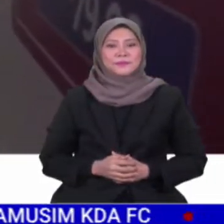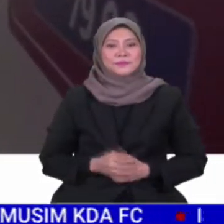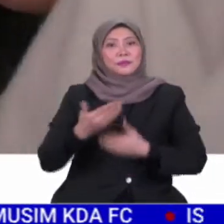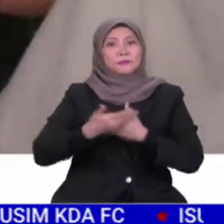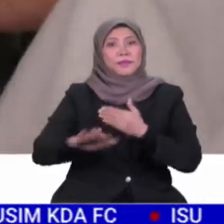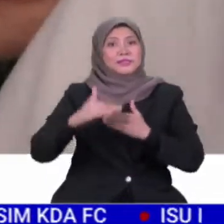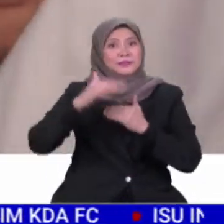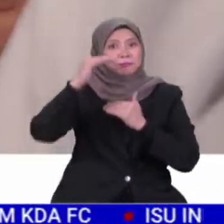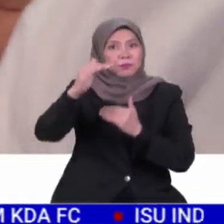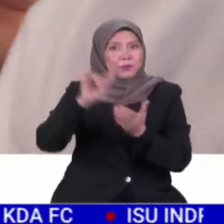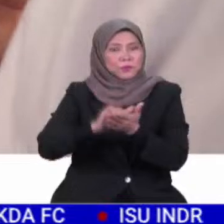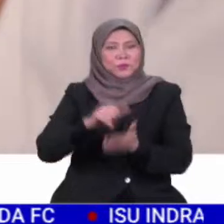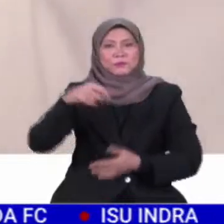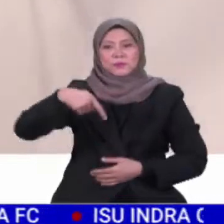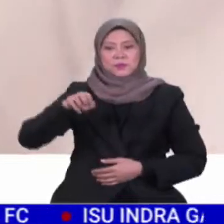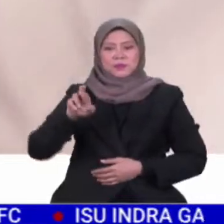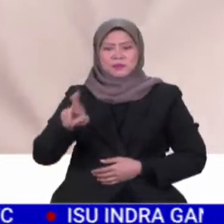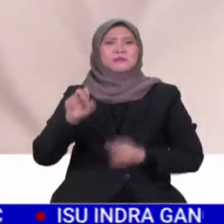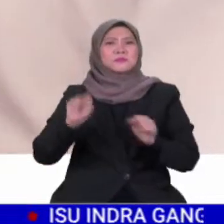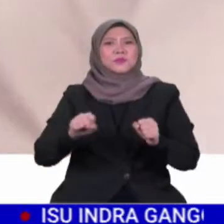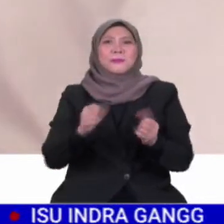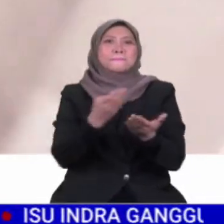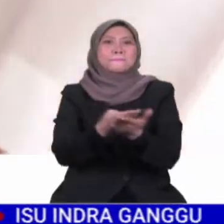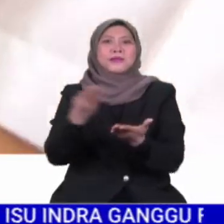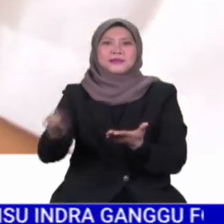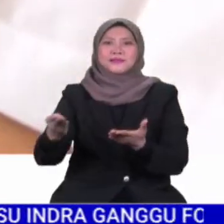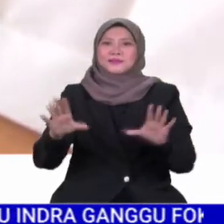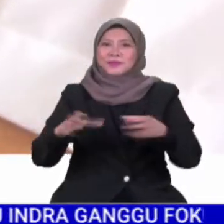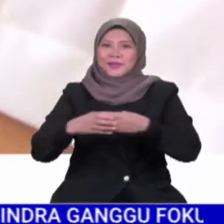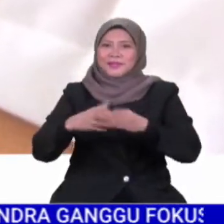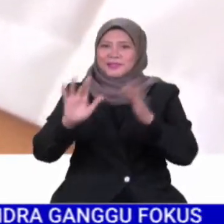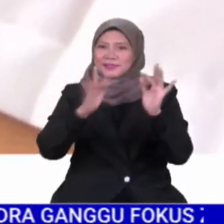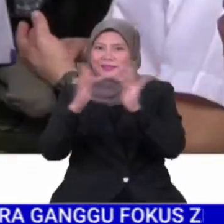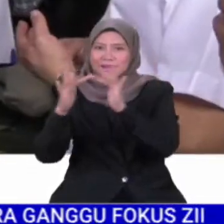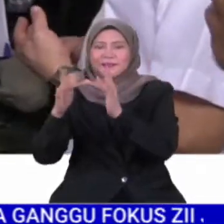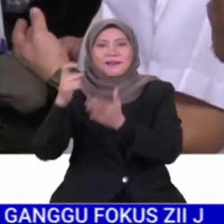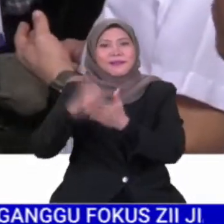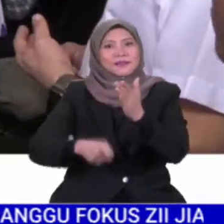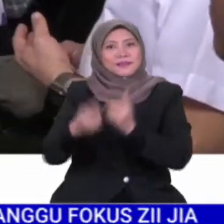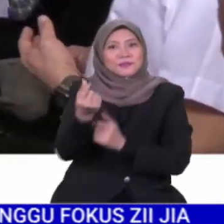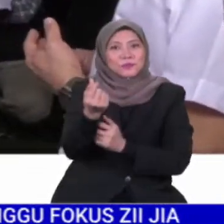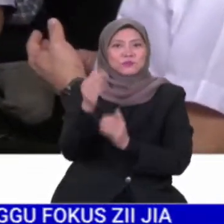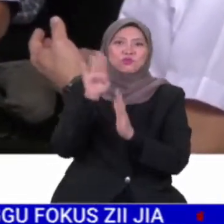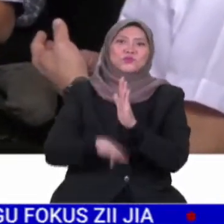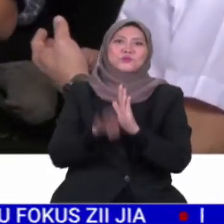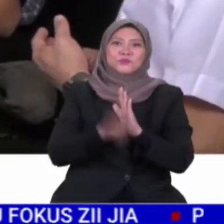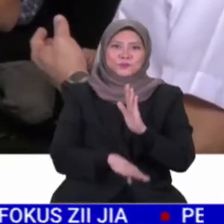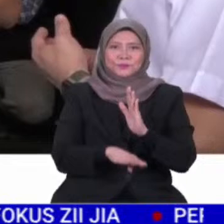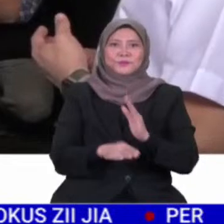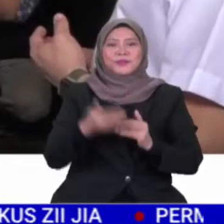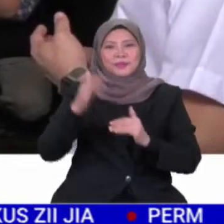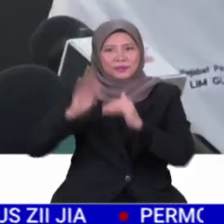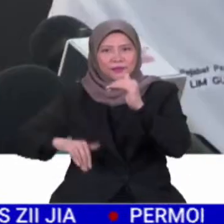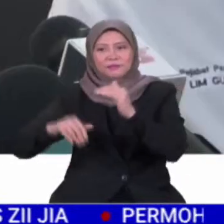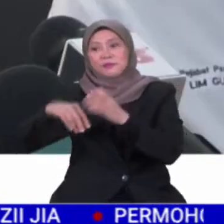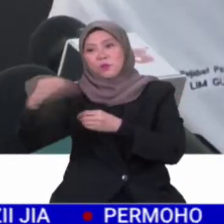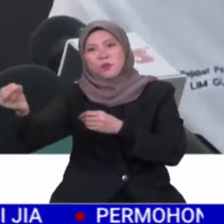Selepas tempoh itu, penduduk PPR boleh memilih untuk melanggan pakej internet disediakan dengan harga lebih rendah daripada pasaran.